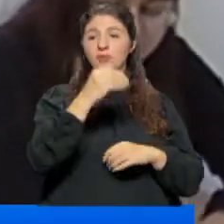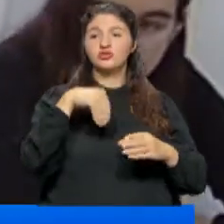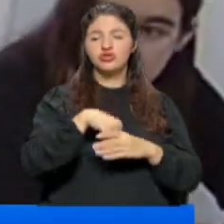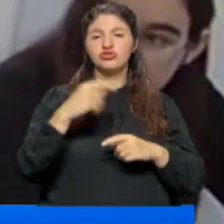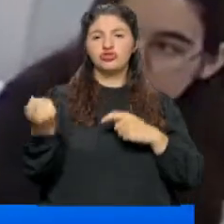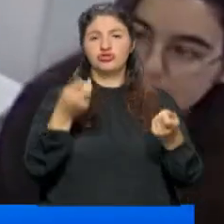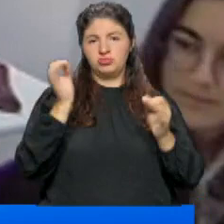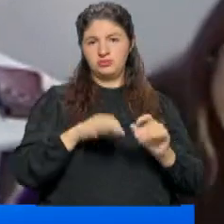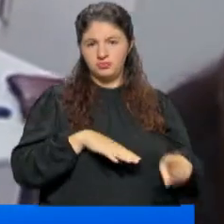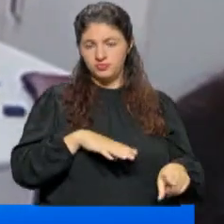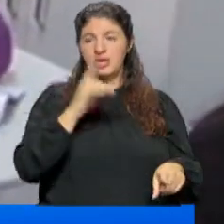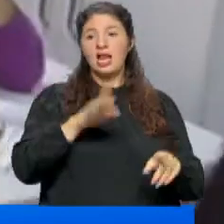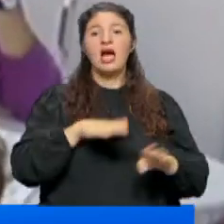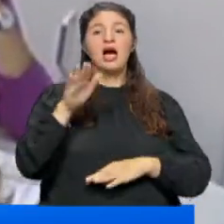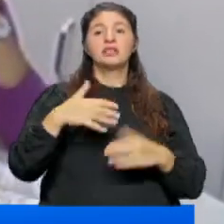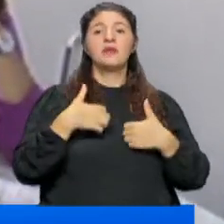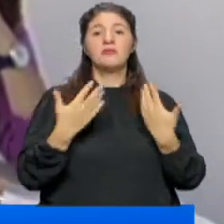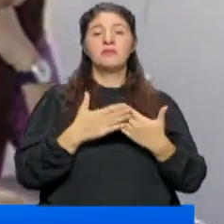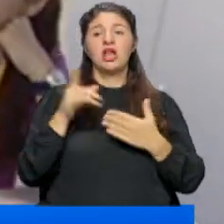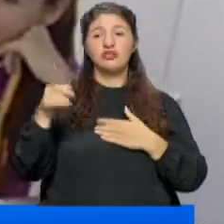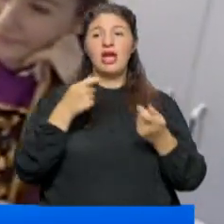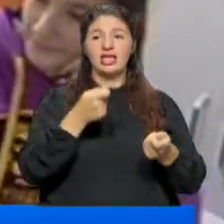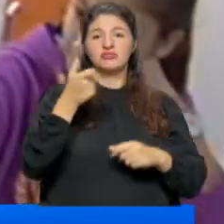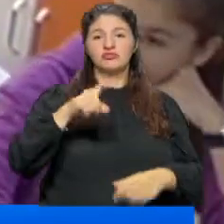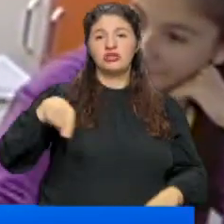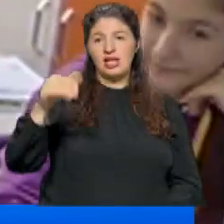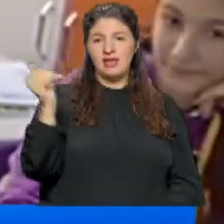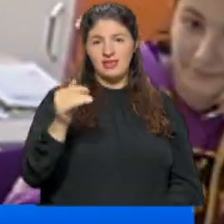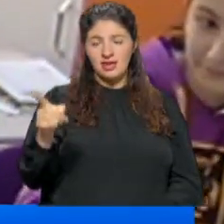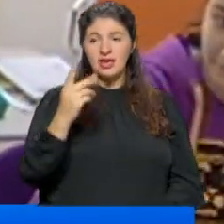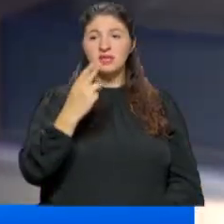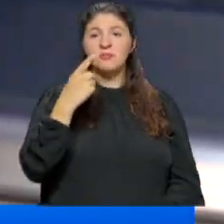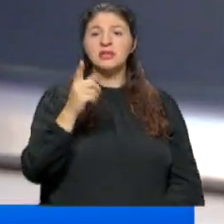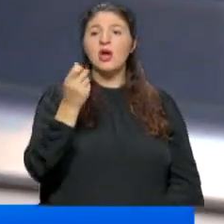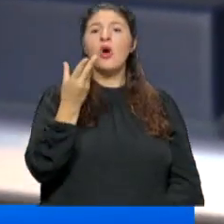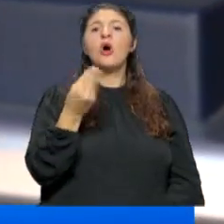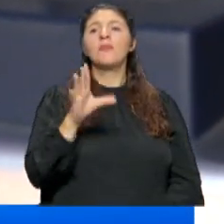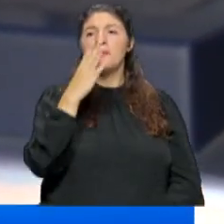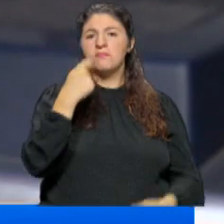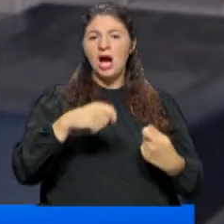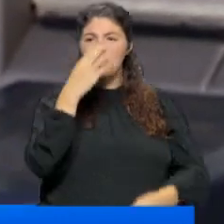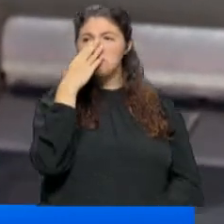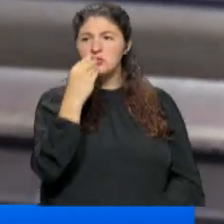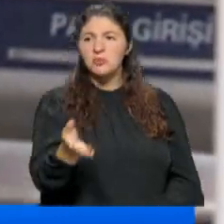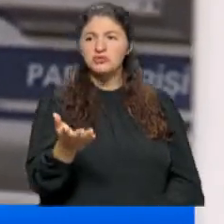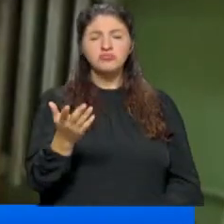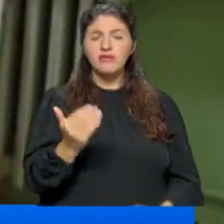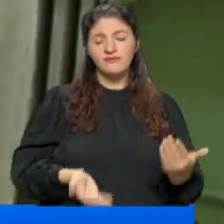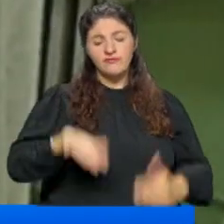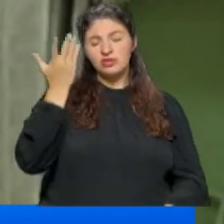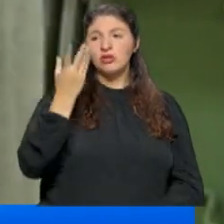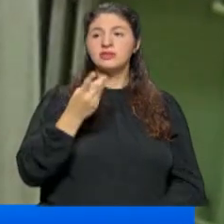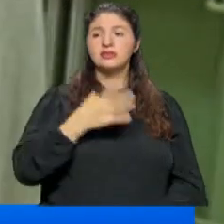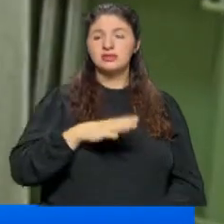için harekete geçti. İlk adım Kahramanmaraş'taki eğitimcilerden geldi. 7 bin lirayı bulmayan banka promosyonlarının